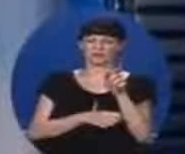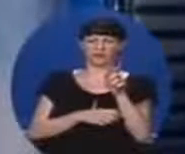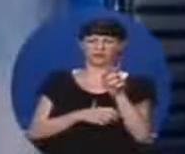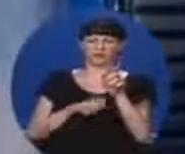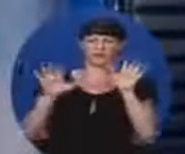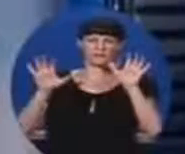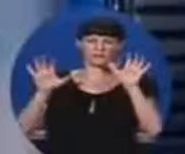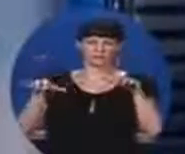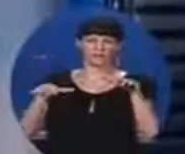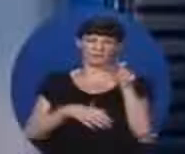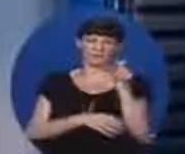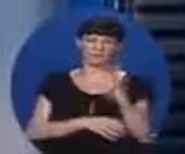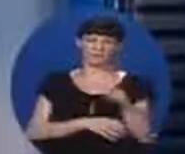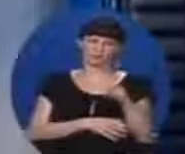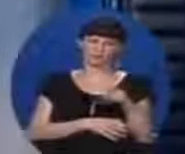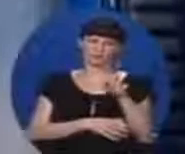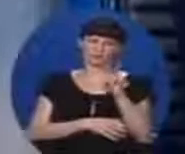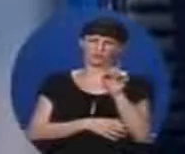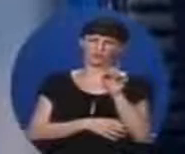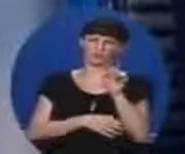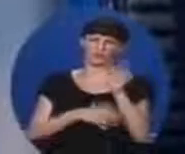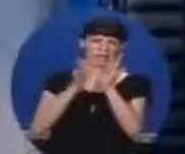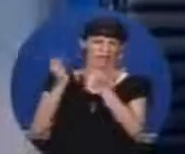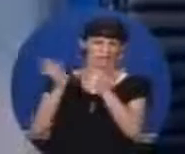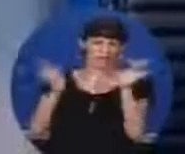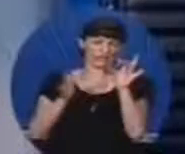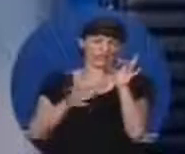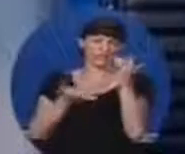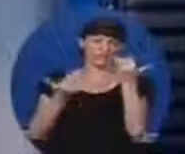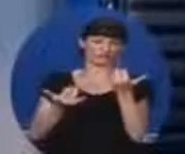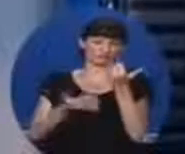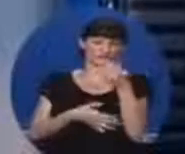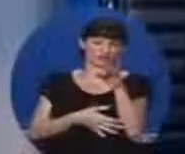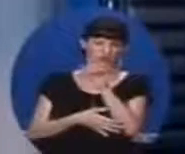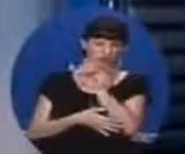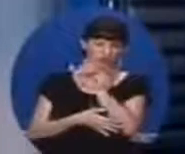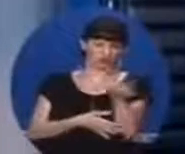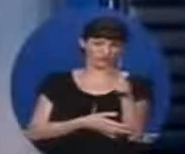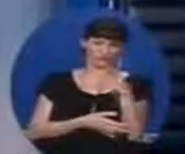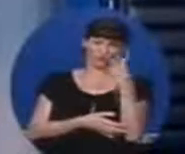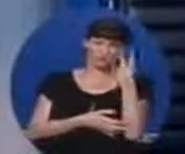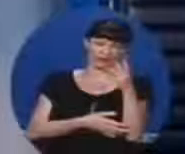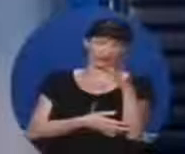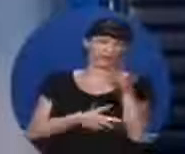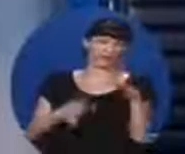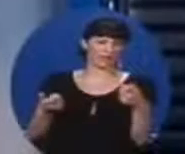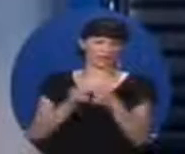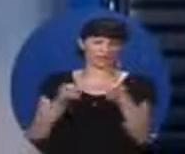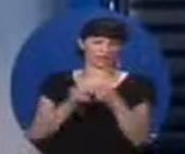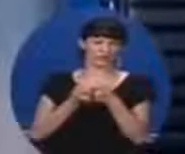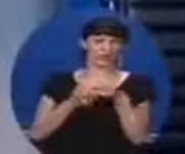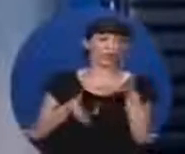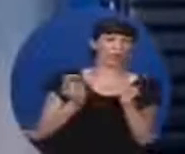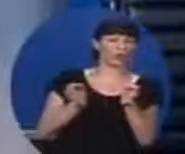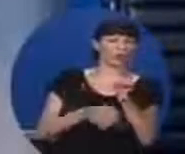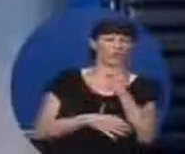תיבת פנדורה בנוגע להליך מינוי של שופטים מזמנו של השופט כהן? ומה הקשר בין עורך דין רונל